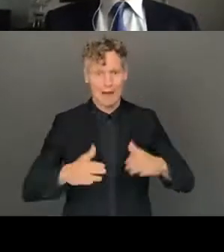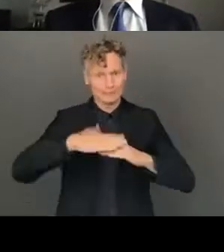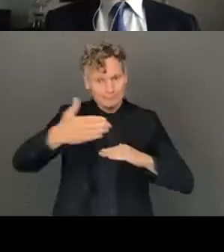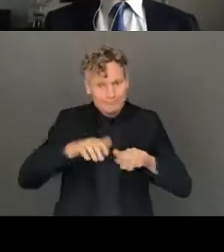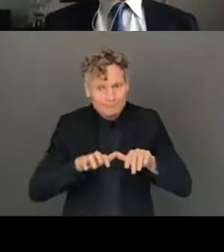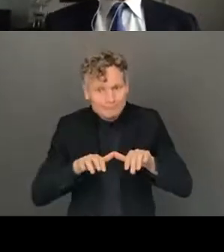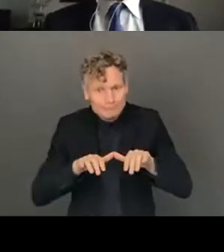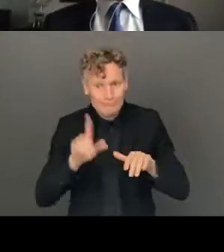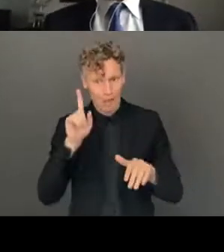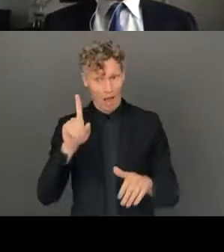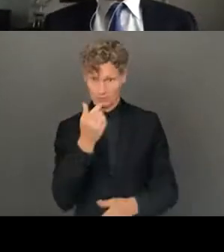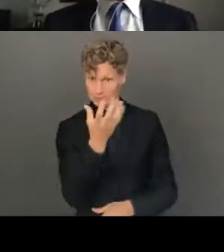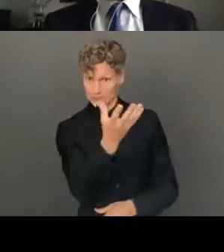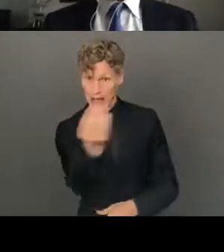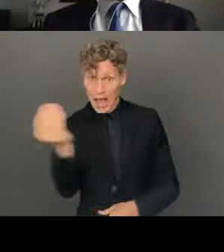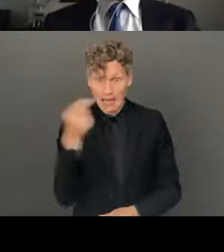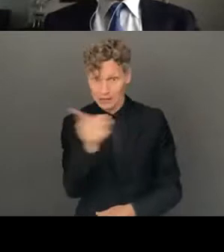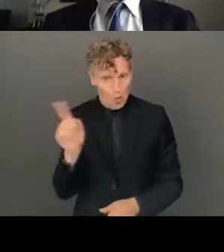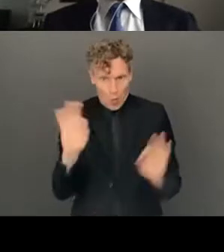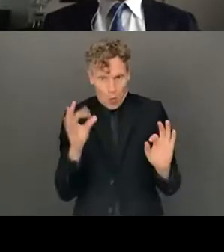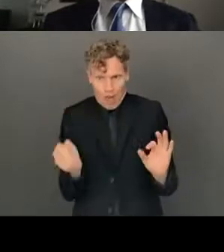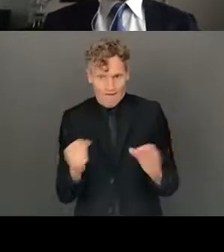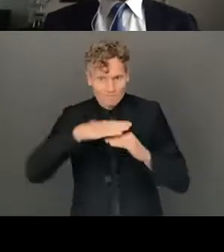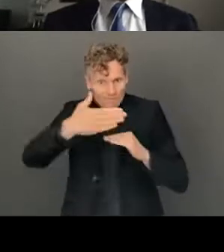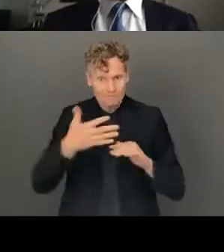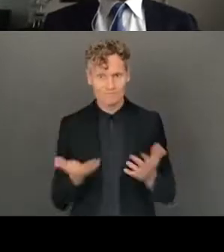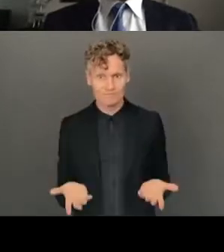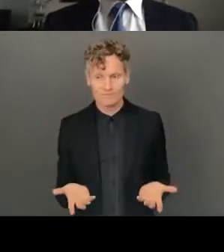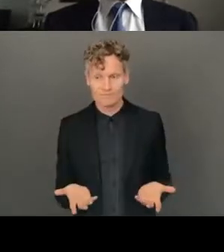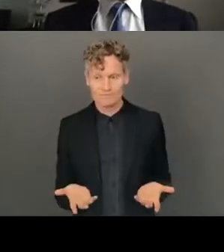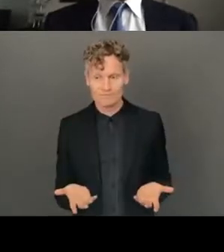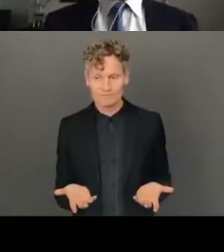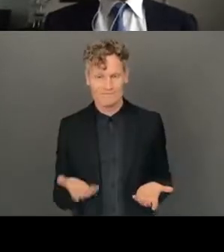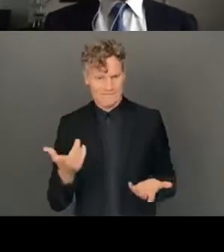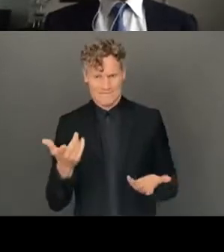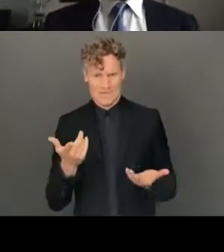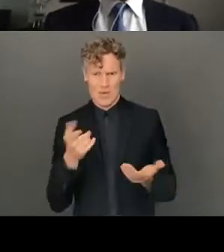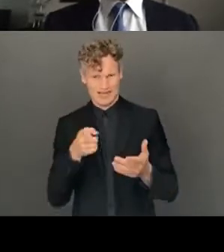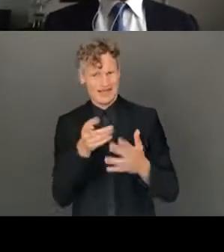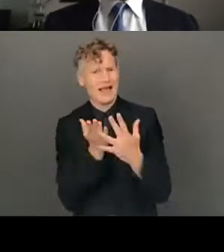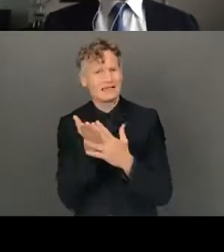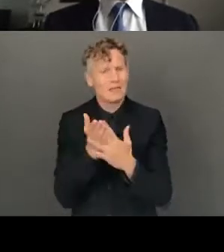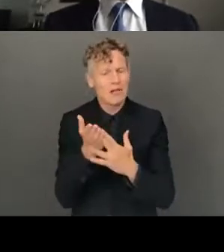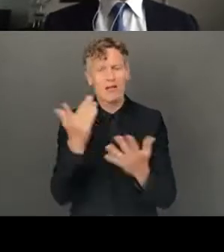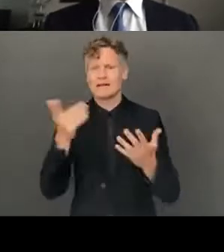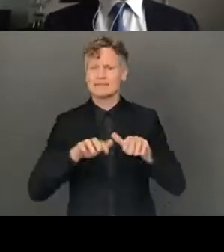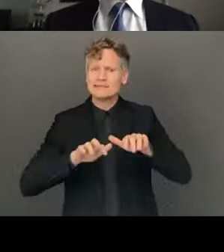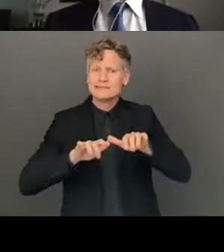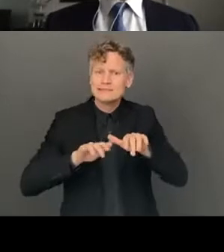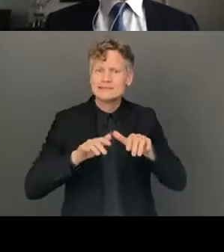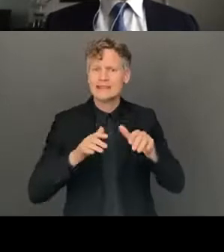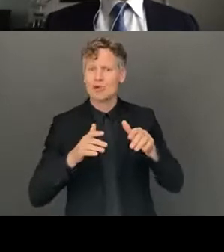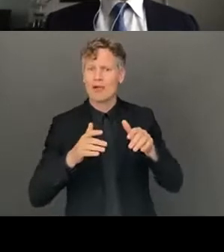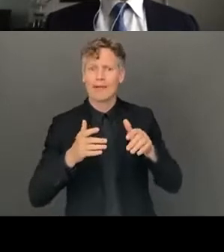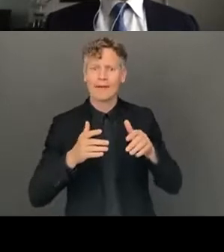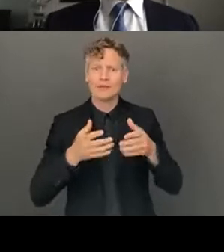ceux qui avaient accès à un appareil étaient les personnes chanceuses parce que l'accès aux solutions numériques